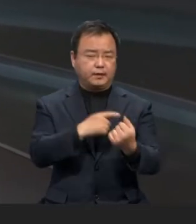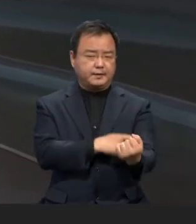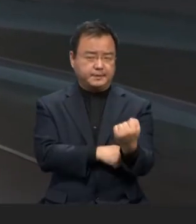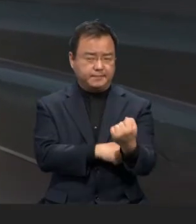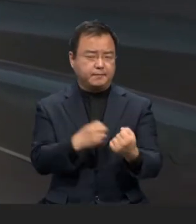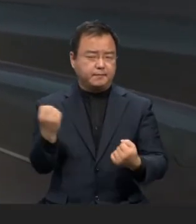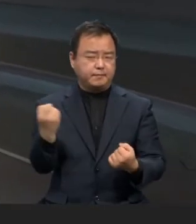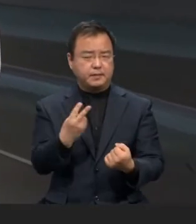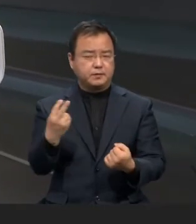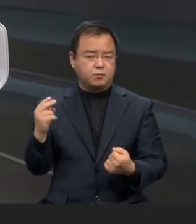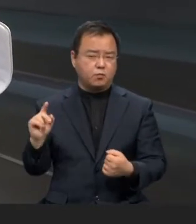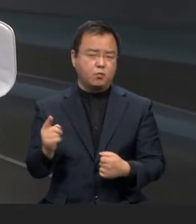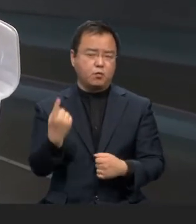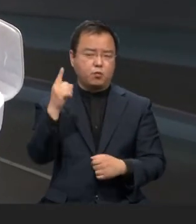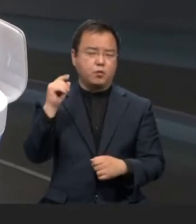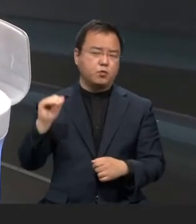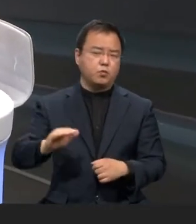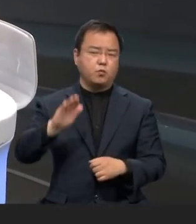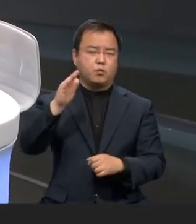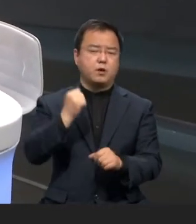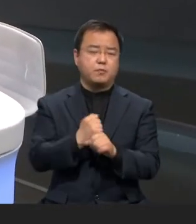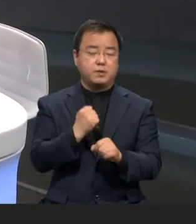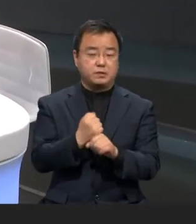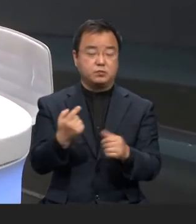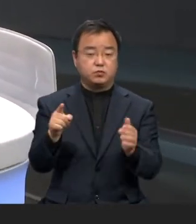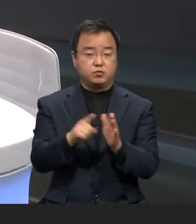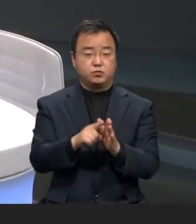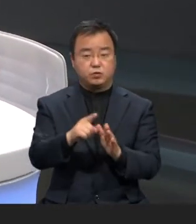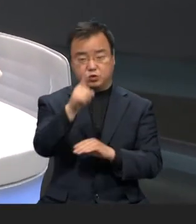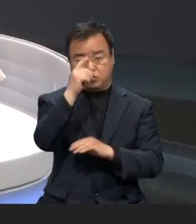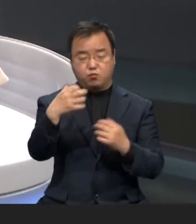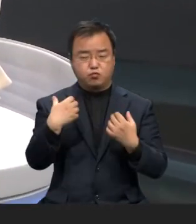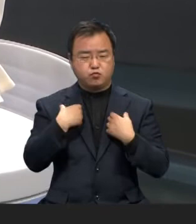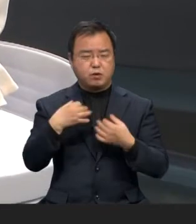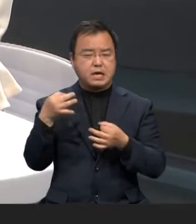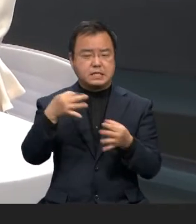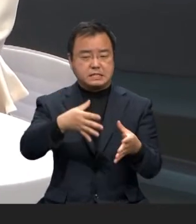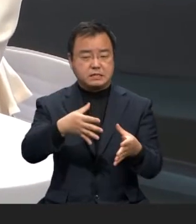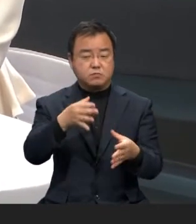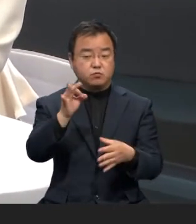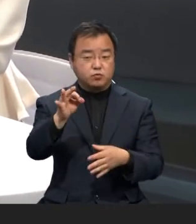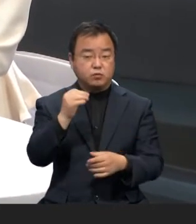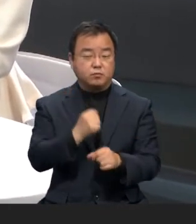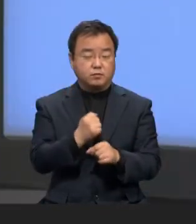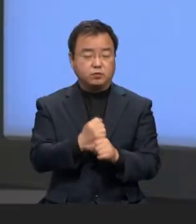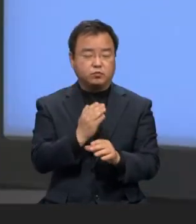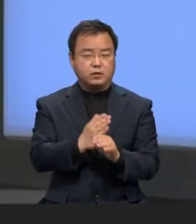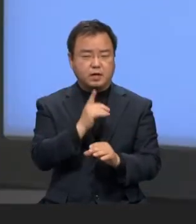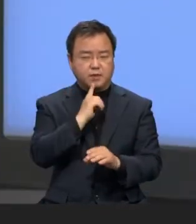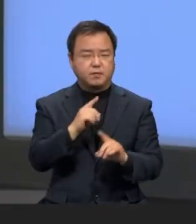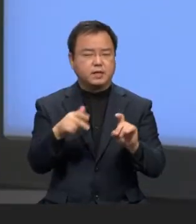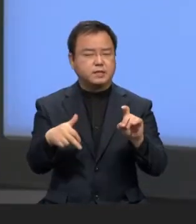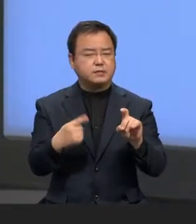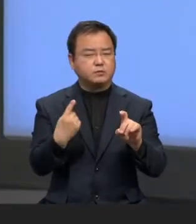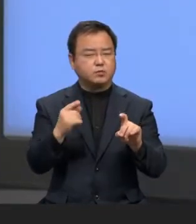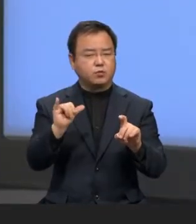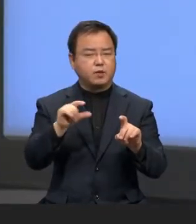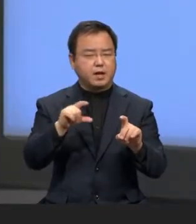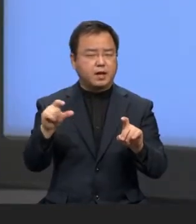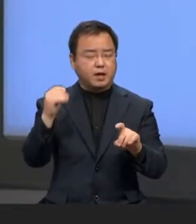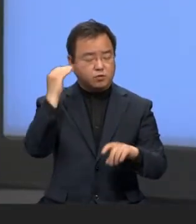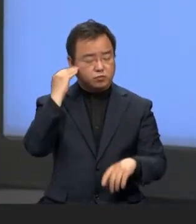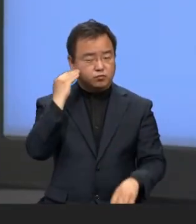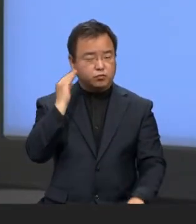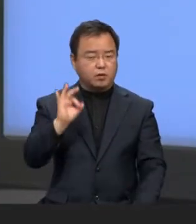국가가 직접 천문학적인 기부금 마련에 나선다고요? 예, 그렇습니다. 10조 엔으로 우리 돈으로 한 164조